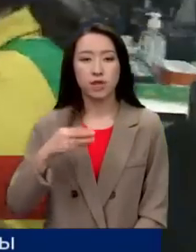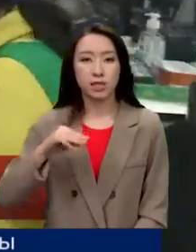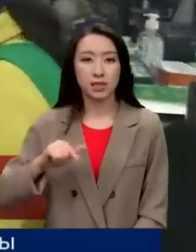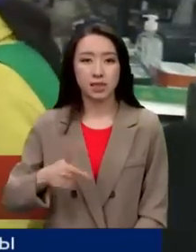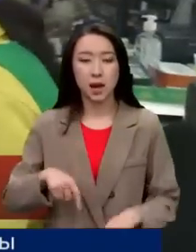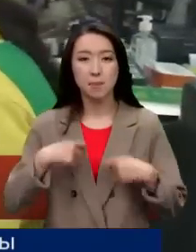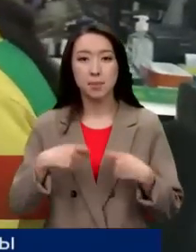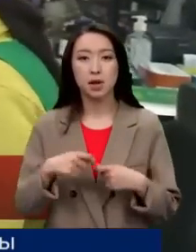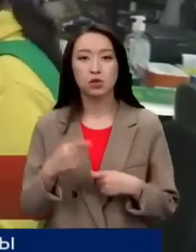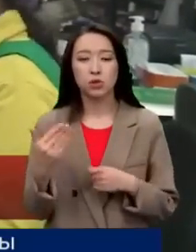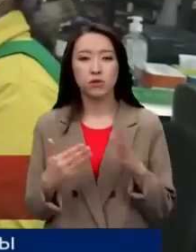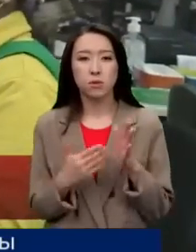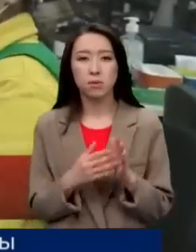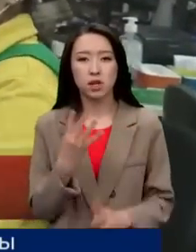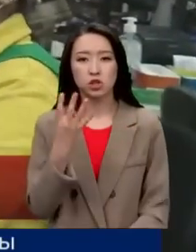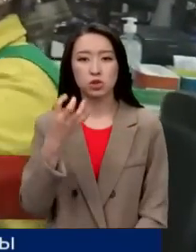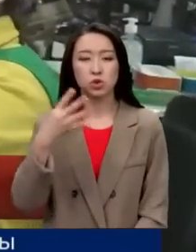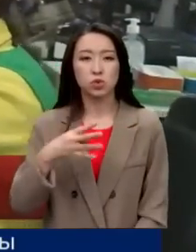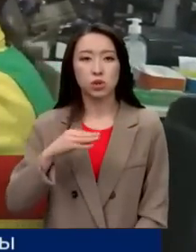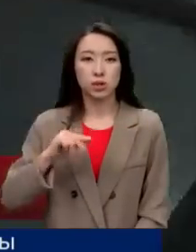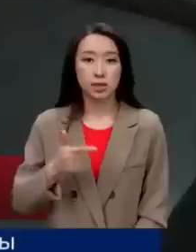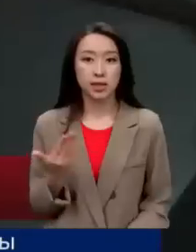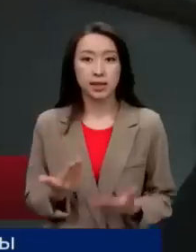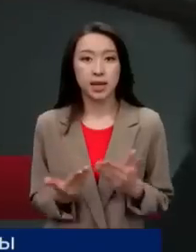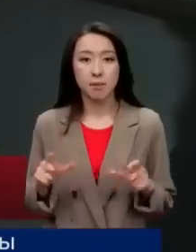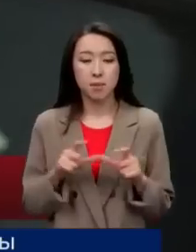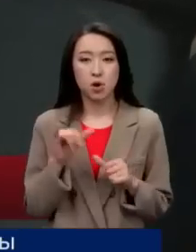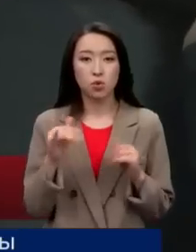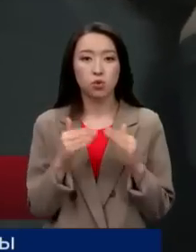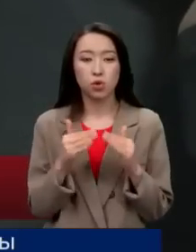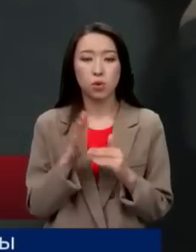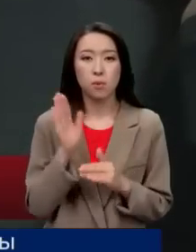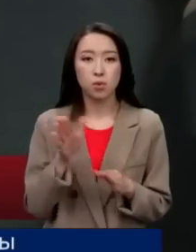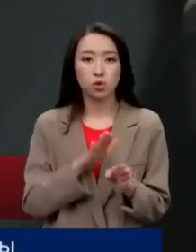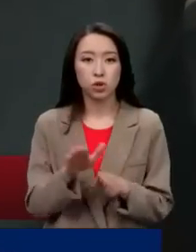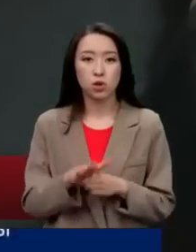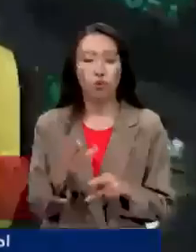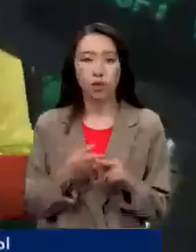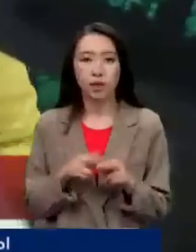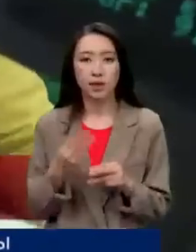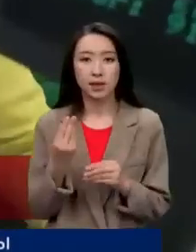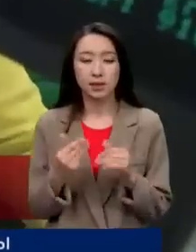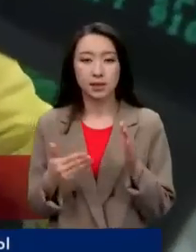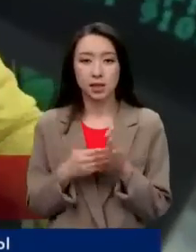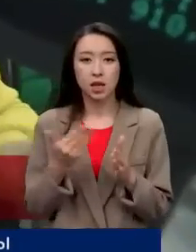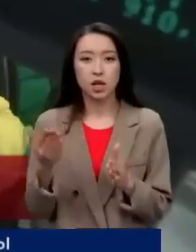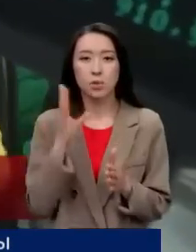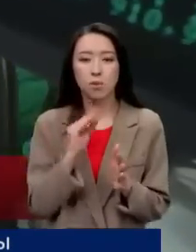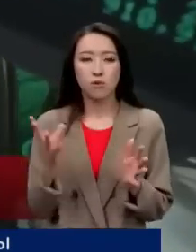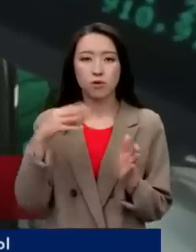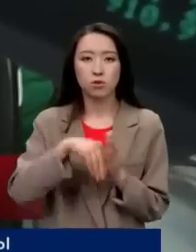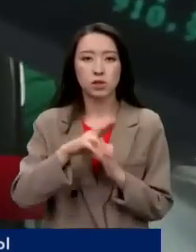а продают его максимум по 440 тенге. Если магазины у дома будут соблюдать эту накрутку, их могут включить в